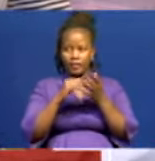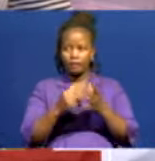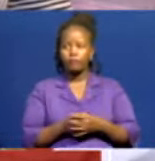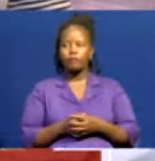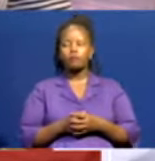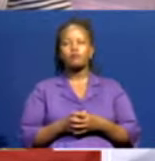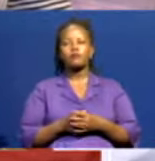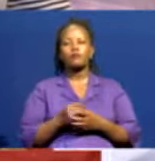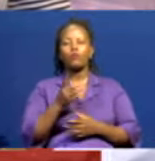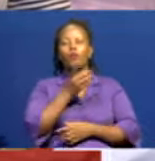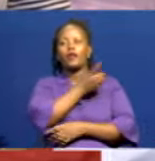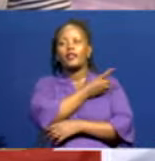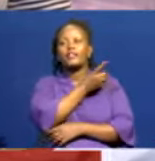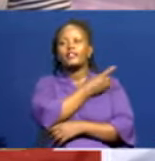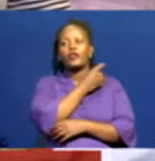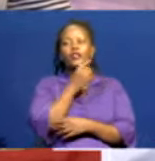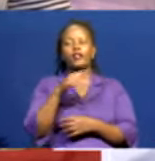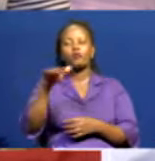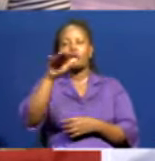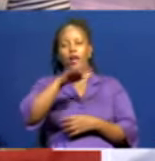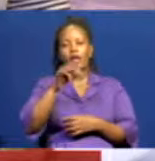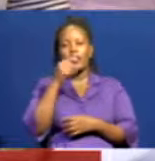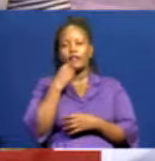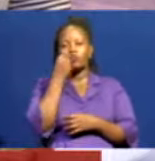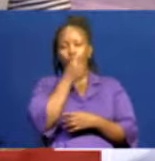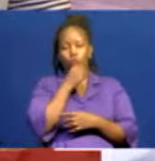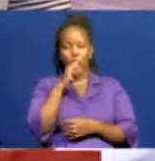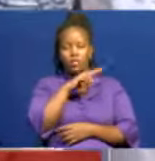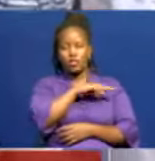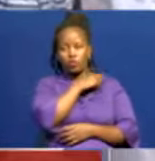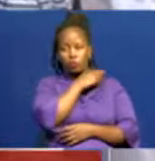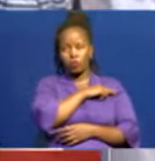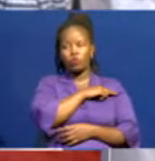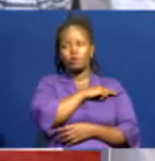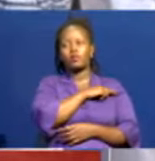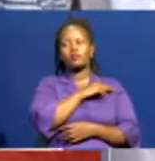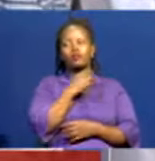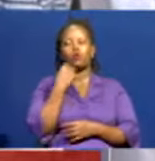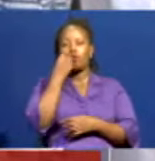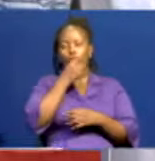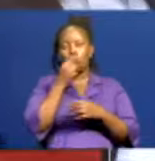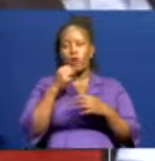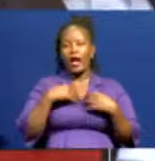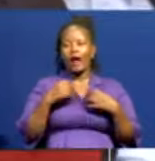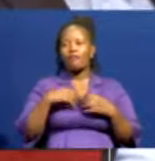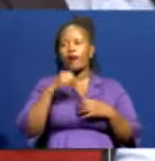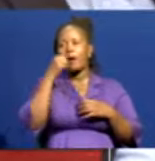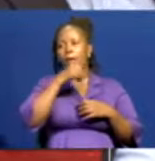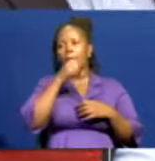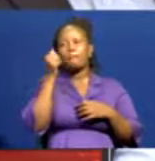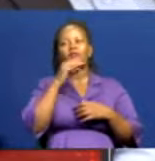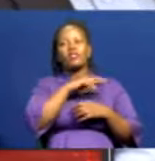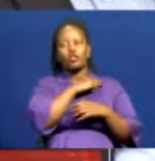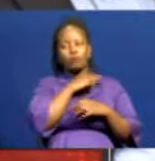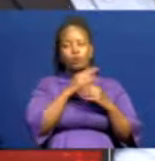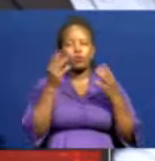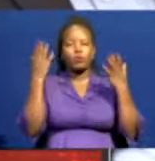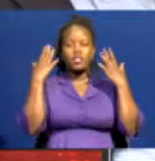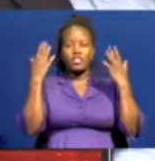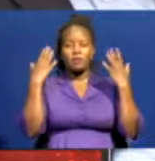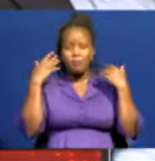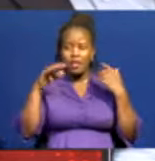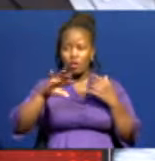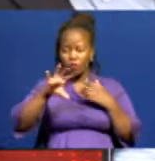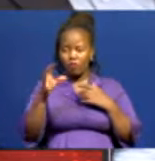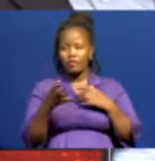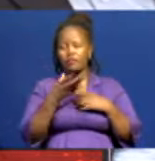Kulingana na Daktari Manish Kala, ambaye ni mkurugenzi wa hospitali ya Life Care ambayo ni ya kibinafsi iliyoko kaunti ya Meru, wazee wa